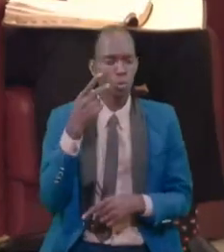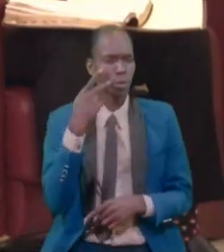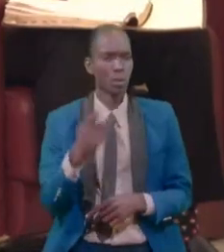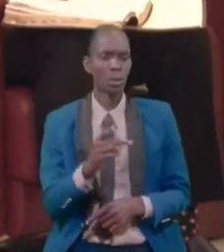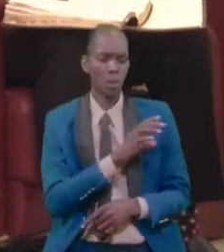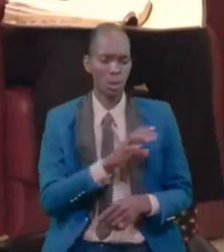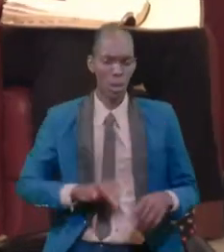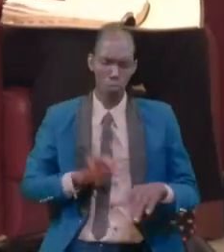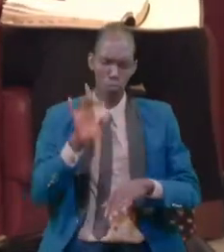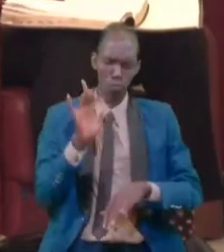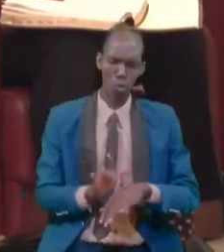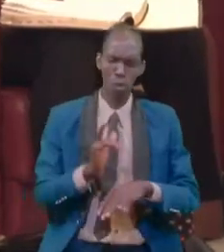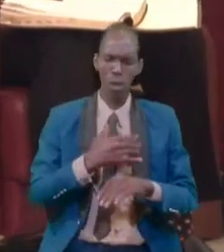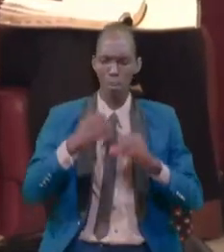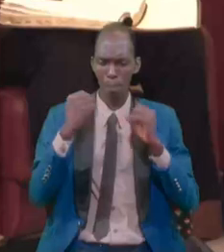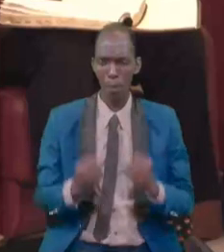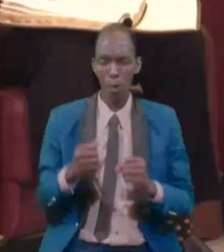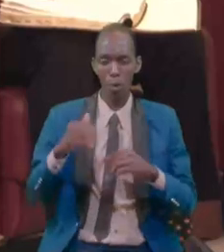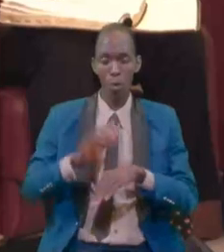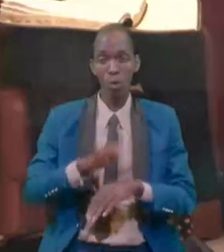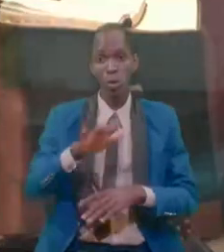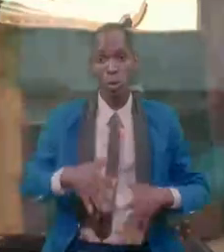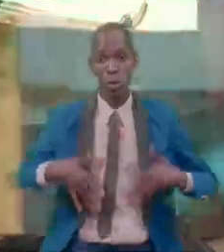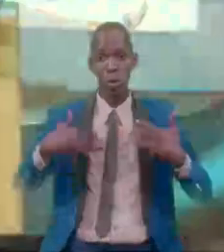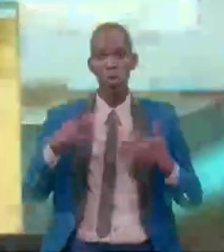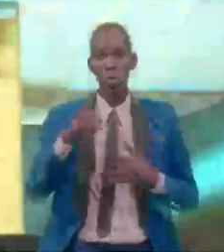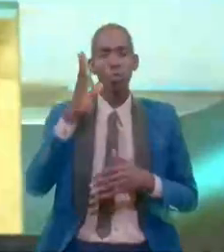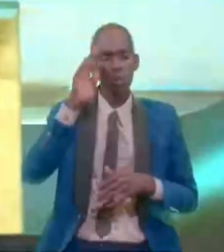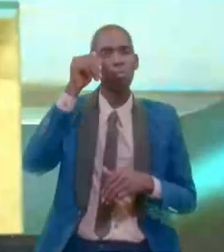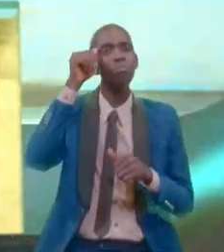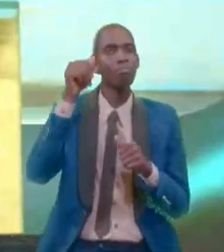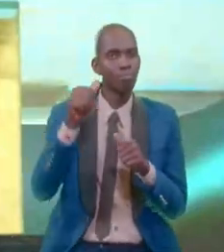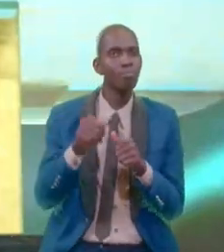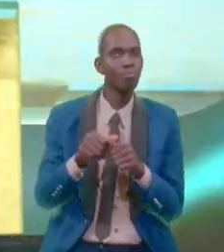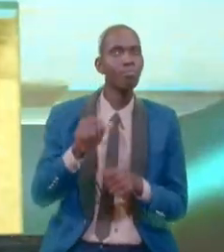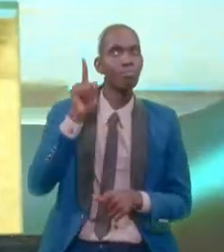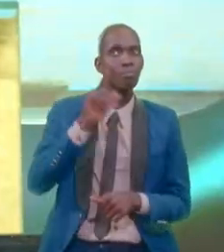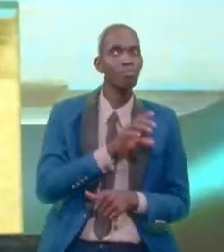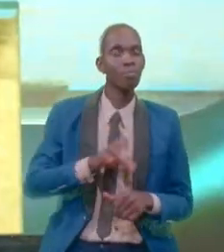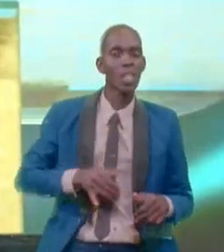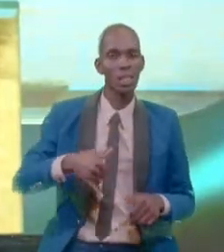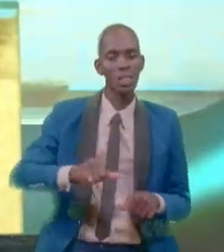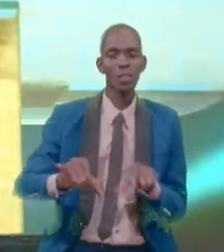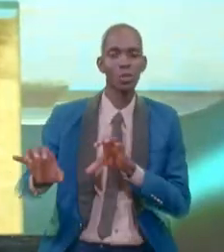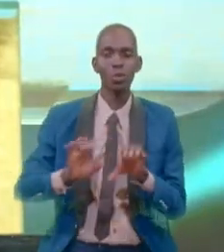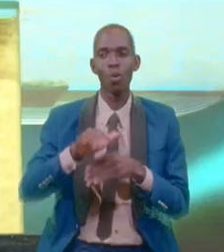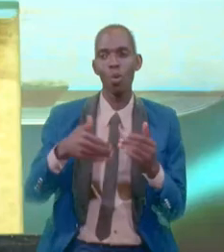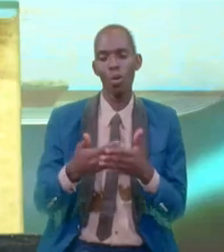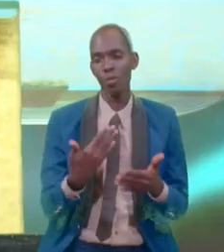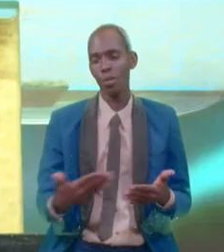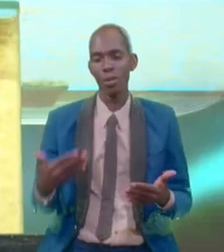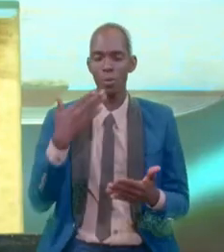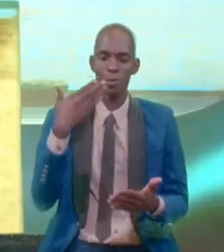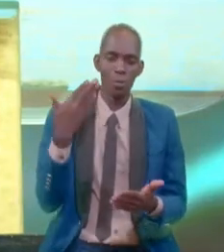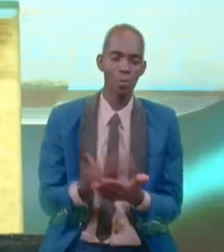vie, vous allez vous rappeler qu'il fait encore tout à merveille. Il le fera dans votre